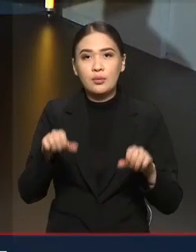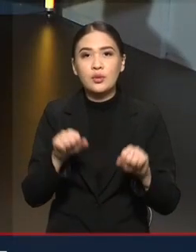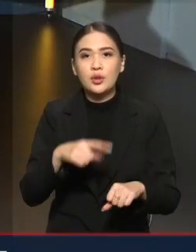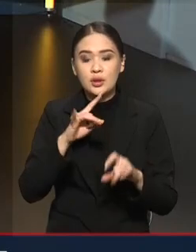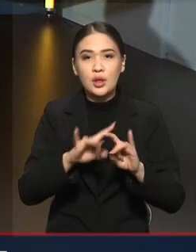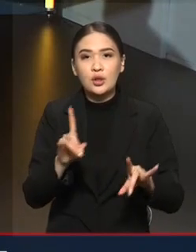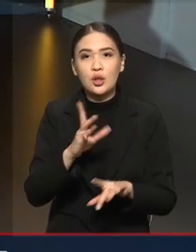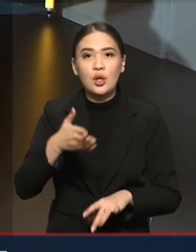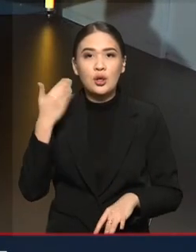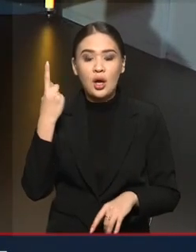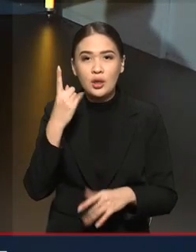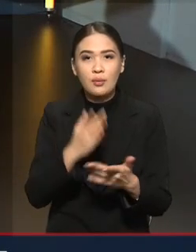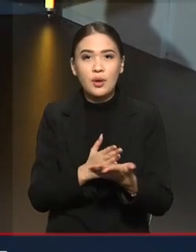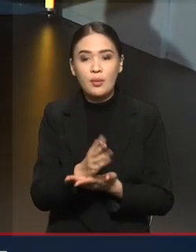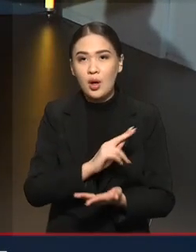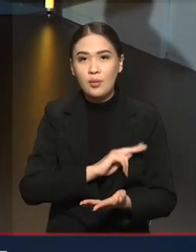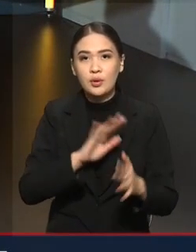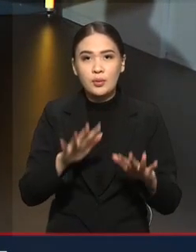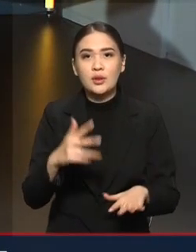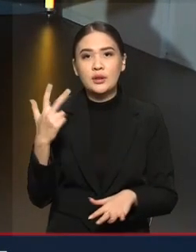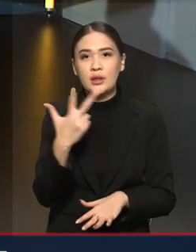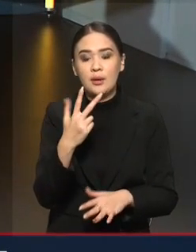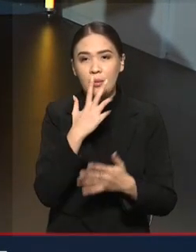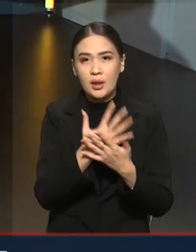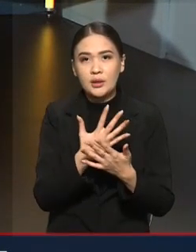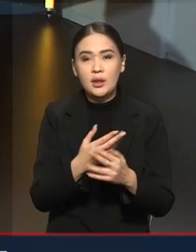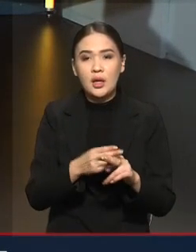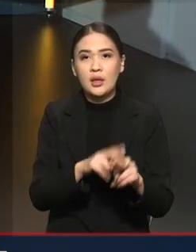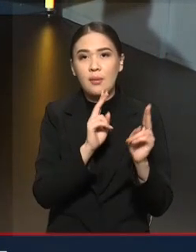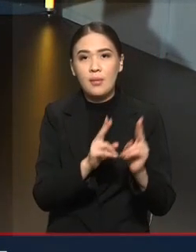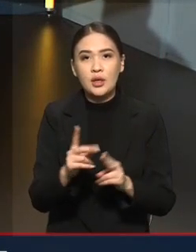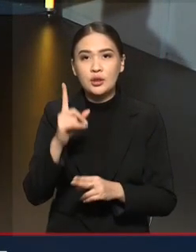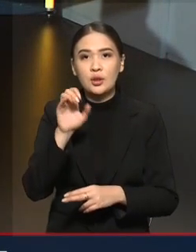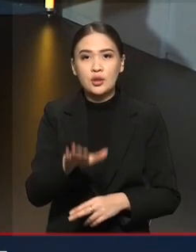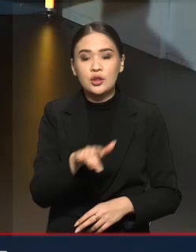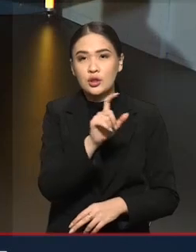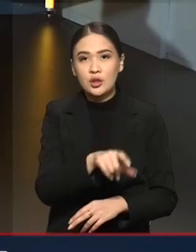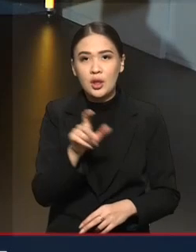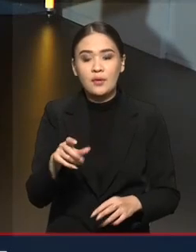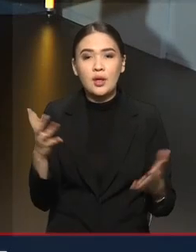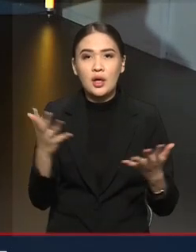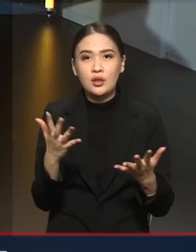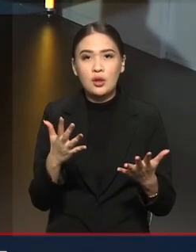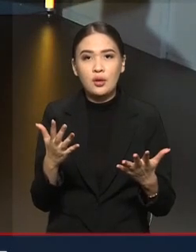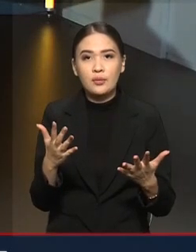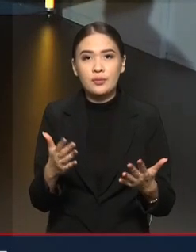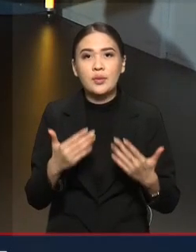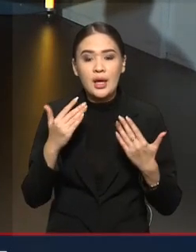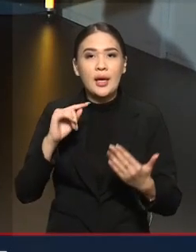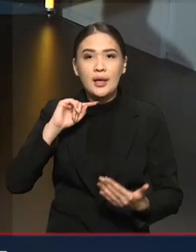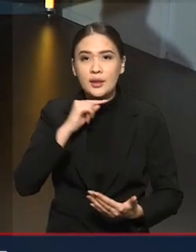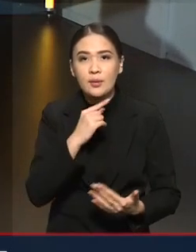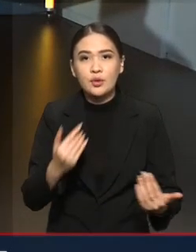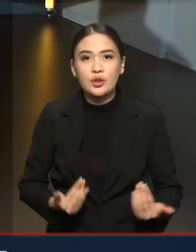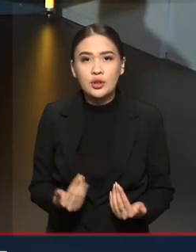говорить что одно прямое рабочее место создаёт три рабочих места то есть мы говорим о порядка там Человек чья экономическая